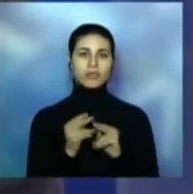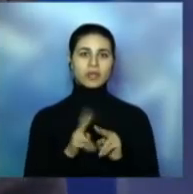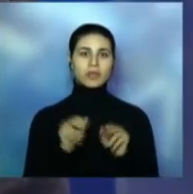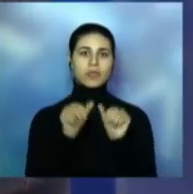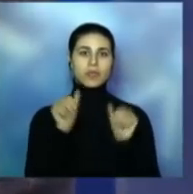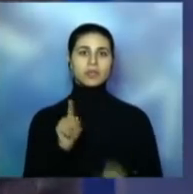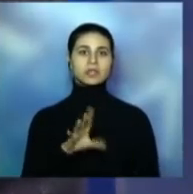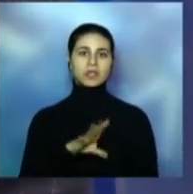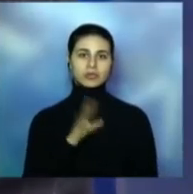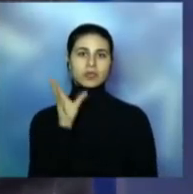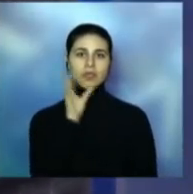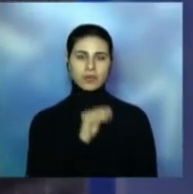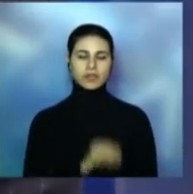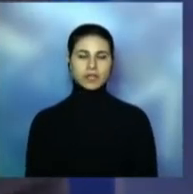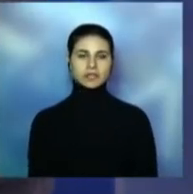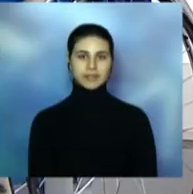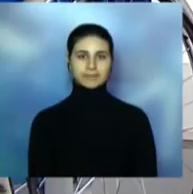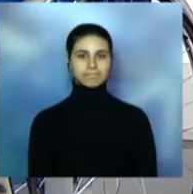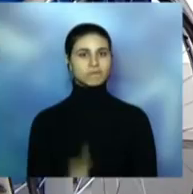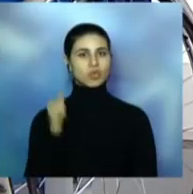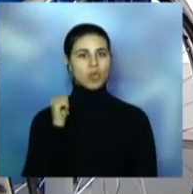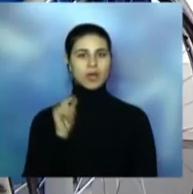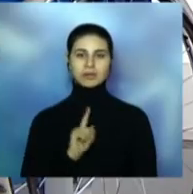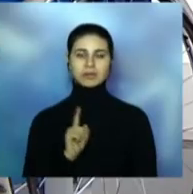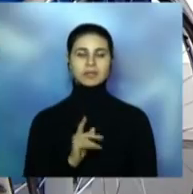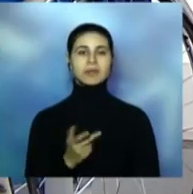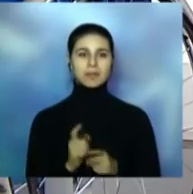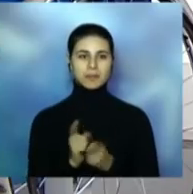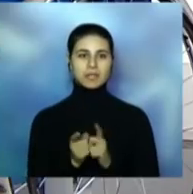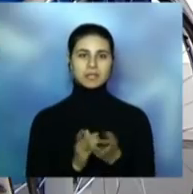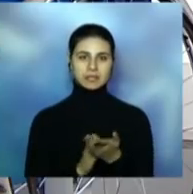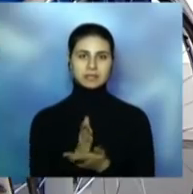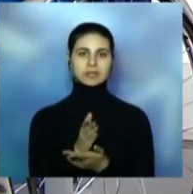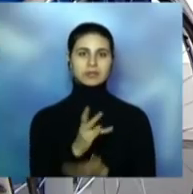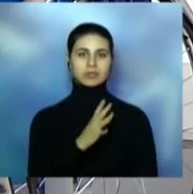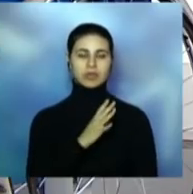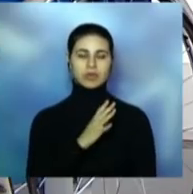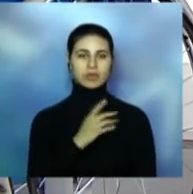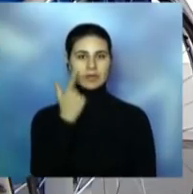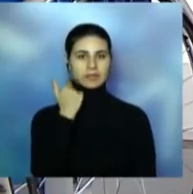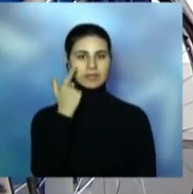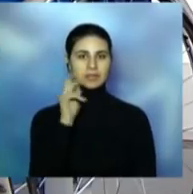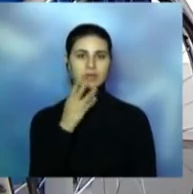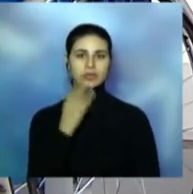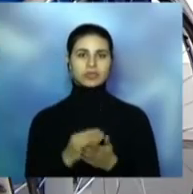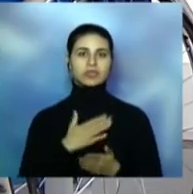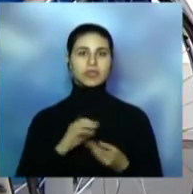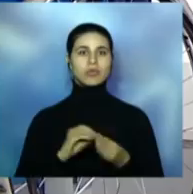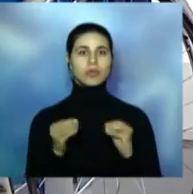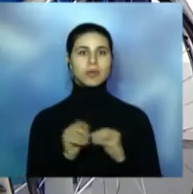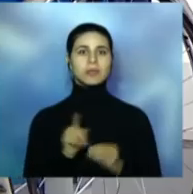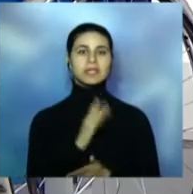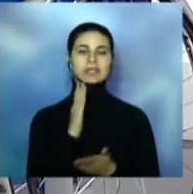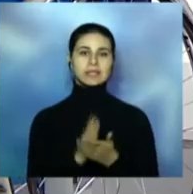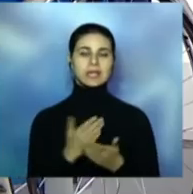რა ფორმატშიც მოგვიხერხთ და გიგრძელებთ. აი, უკან წარსულისკენ და წინ ვიყურებით ცხოვრებისკენ და აღარ ტირი ვართ ჩვენ პრობლემებს, რაც